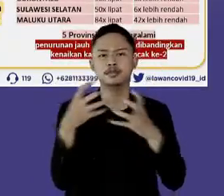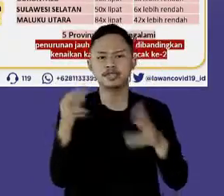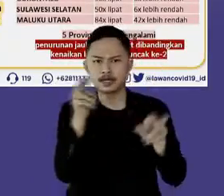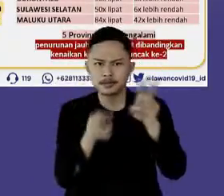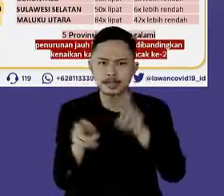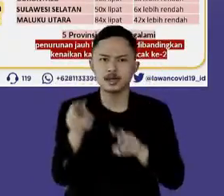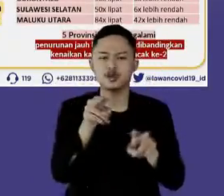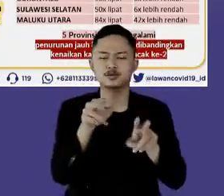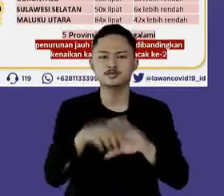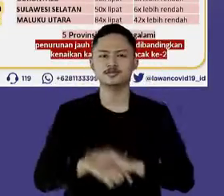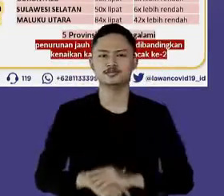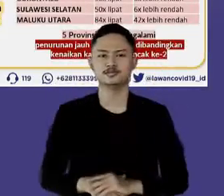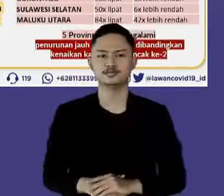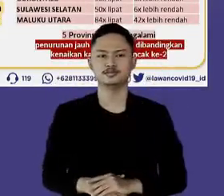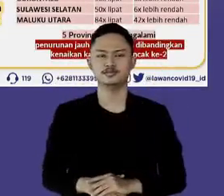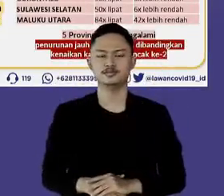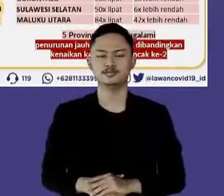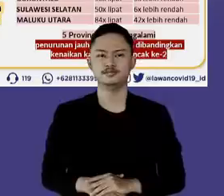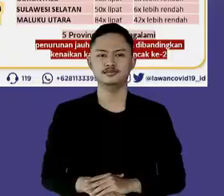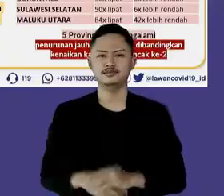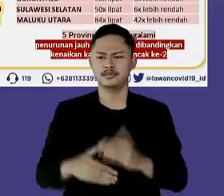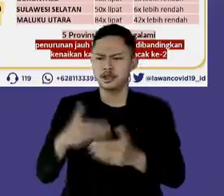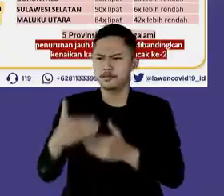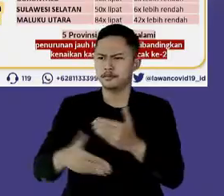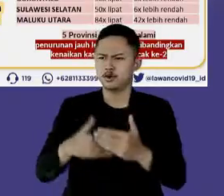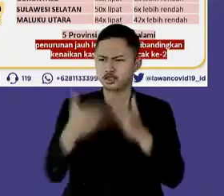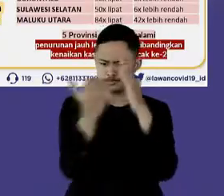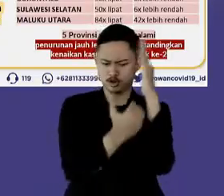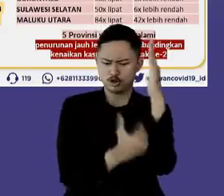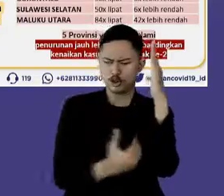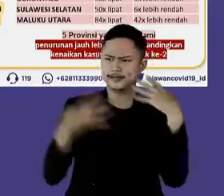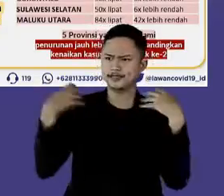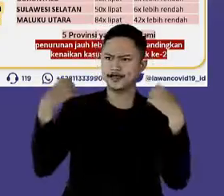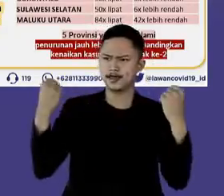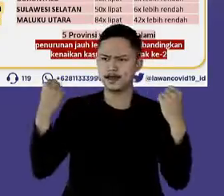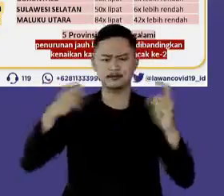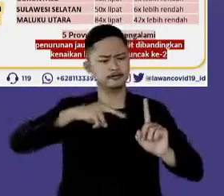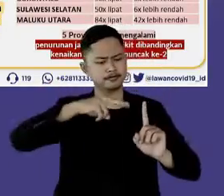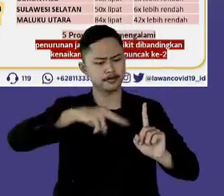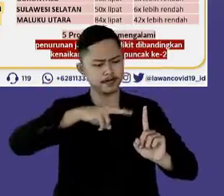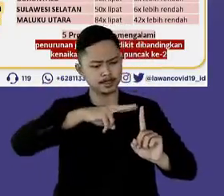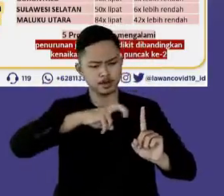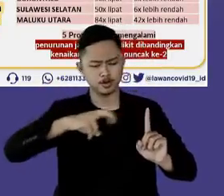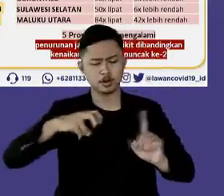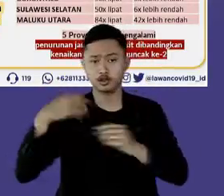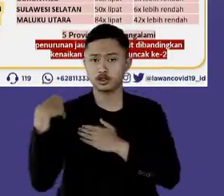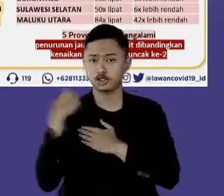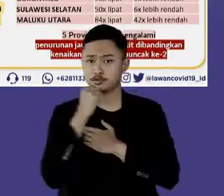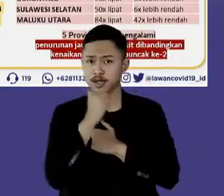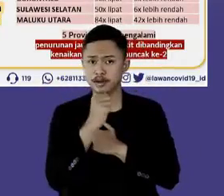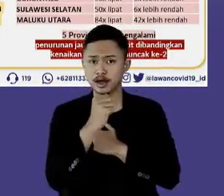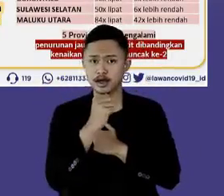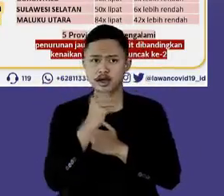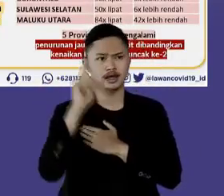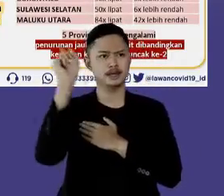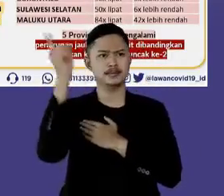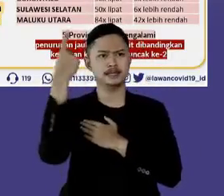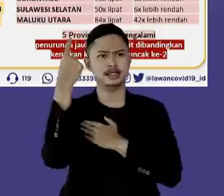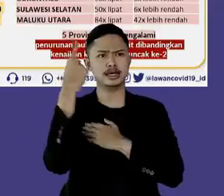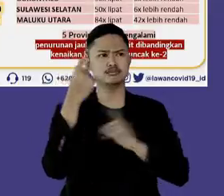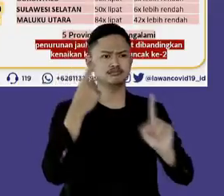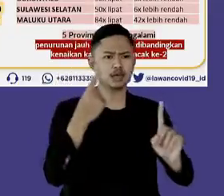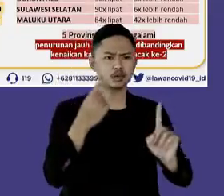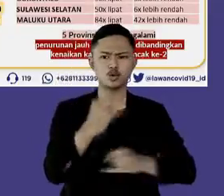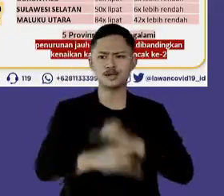saya tekan kan bahwa pelaksanaan dan pengawasan protokol kesehatan bukan hanya tugas 12 unsur saja